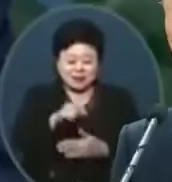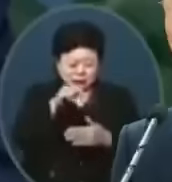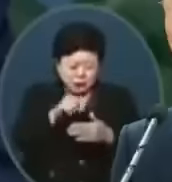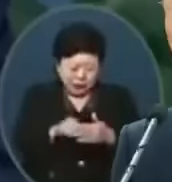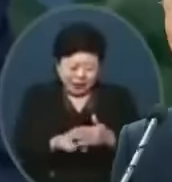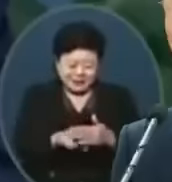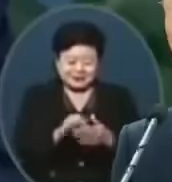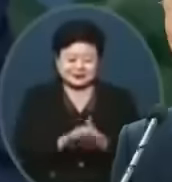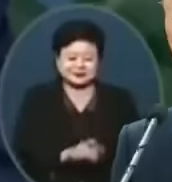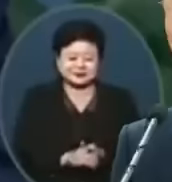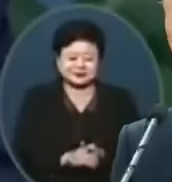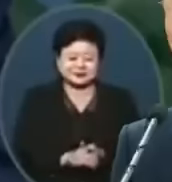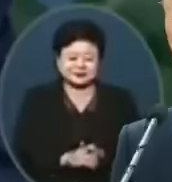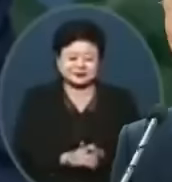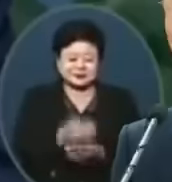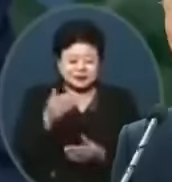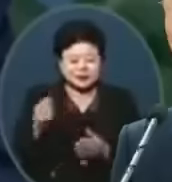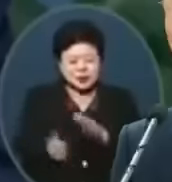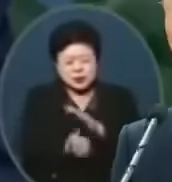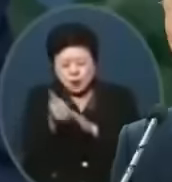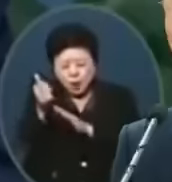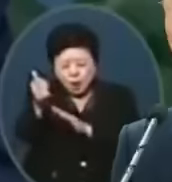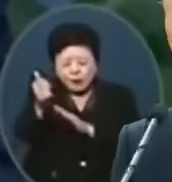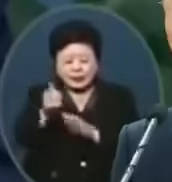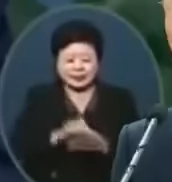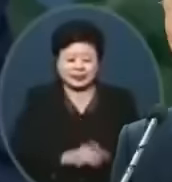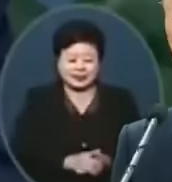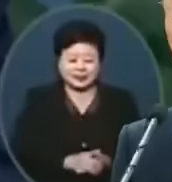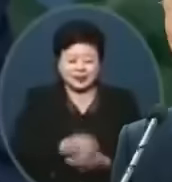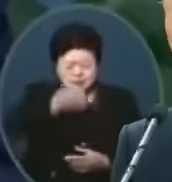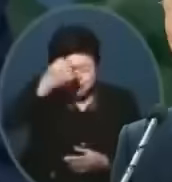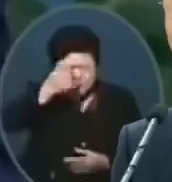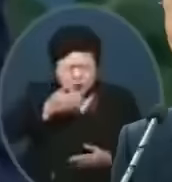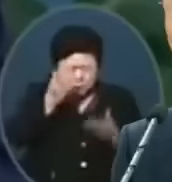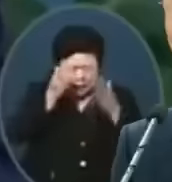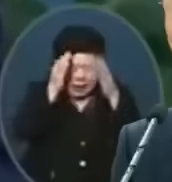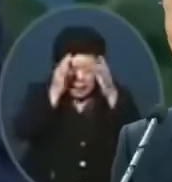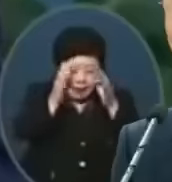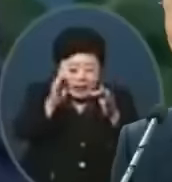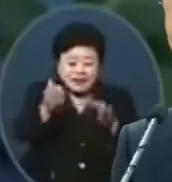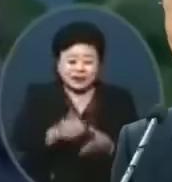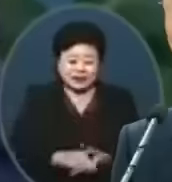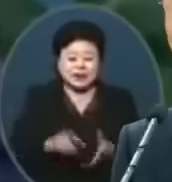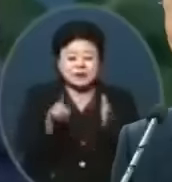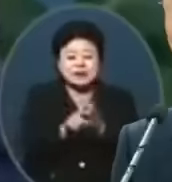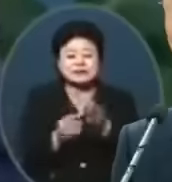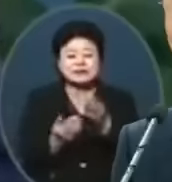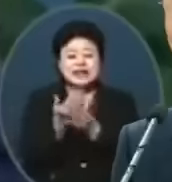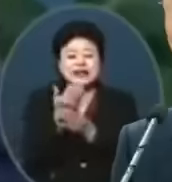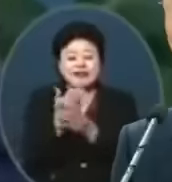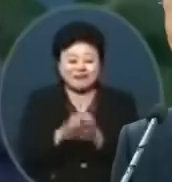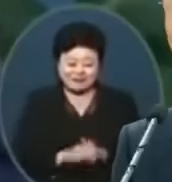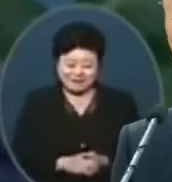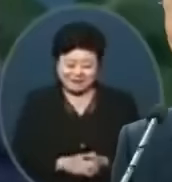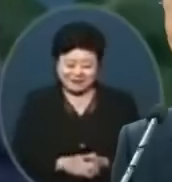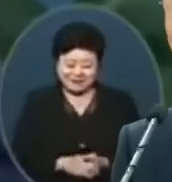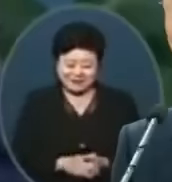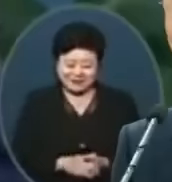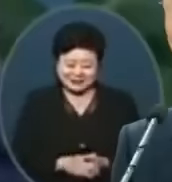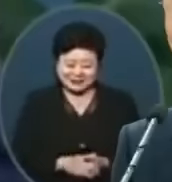마음속에 여러분이 소원하는 것을 꿈으로 바라보면 믿음이 생겨나는 것입니다.